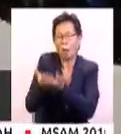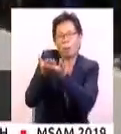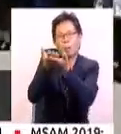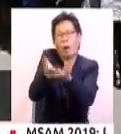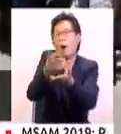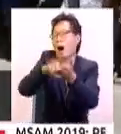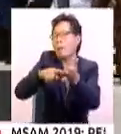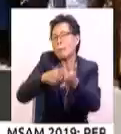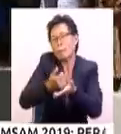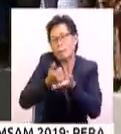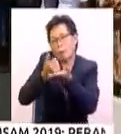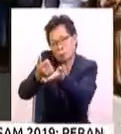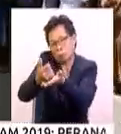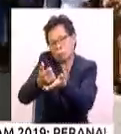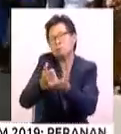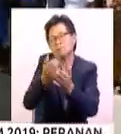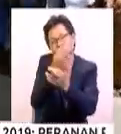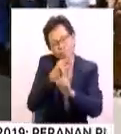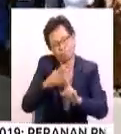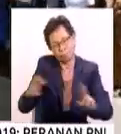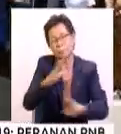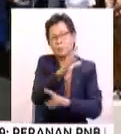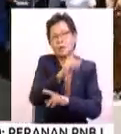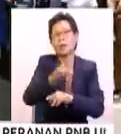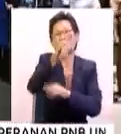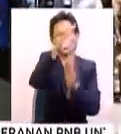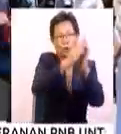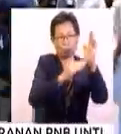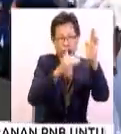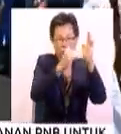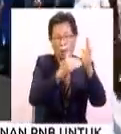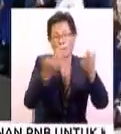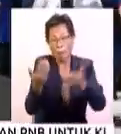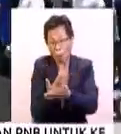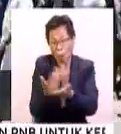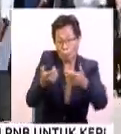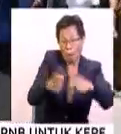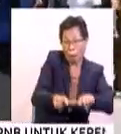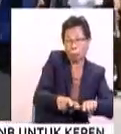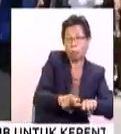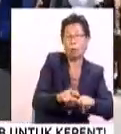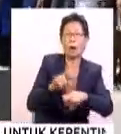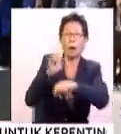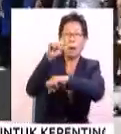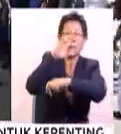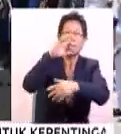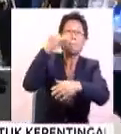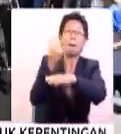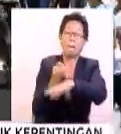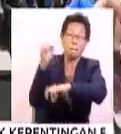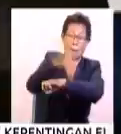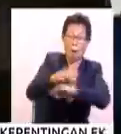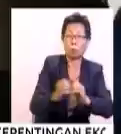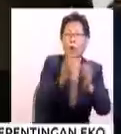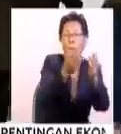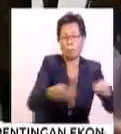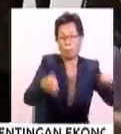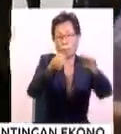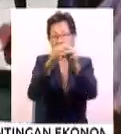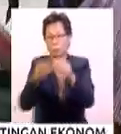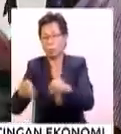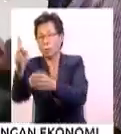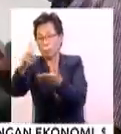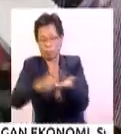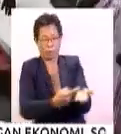apa sahaja bantuan yang diperlukan. Sementara itu, New Zealand yang baru saja berdepan serangan pengganas di dua masjid beberapa minggu